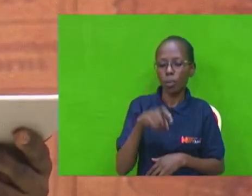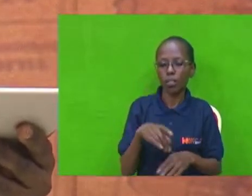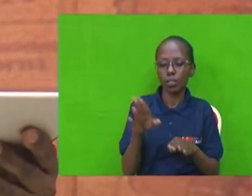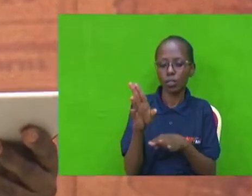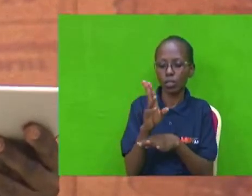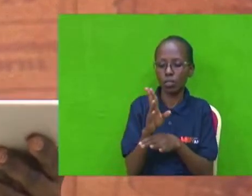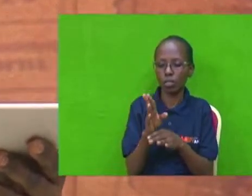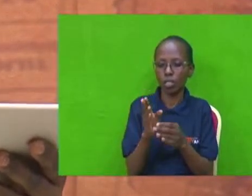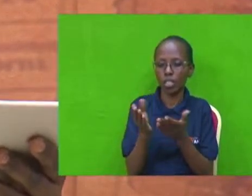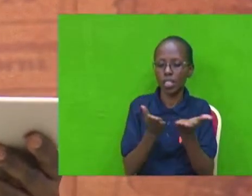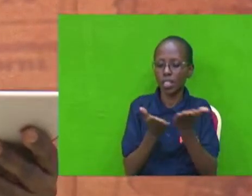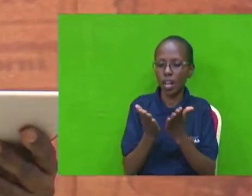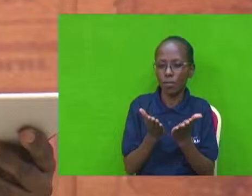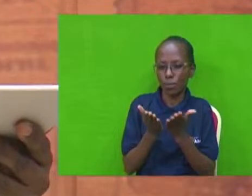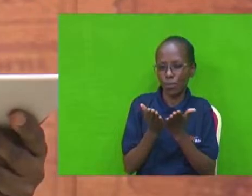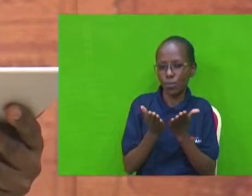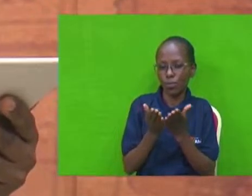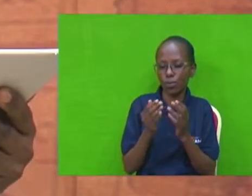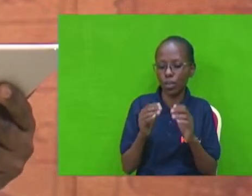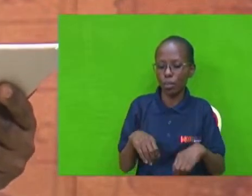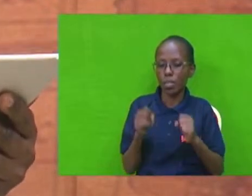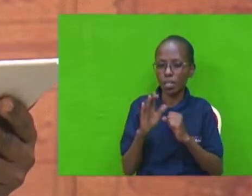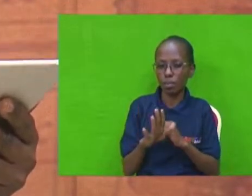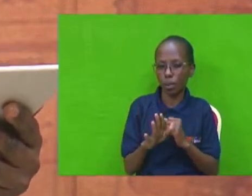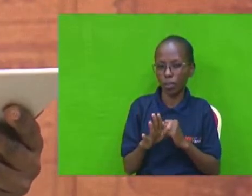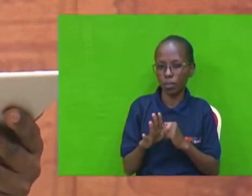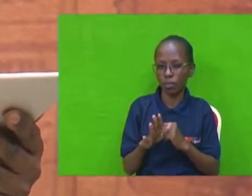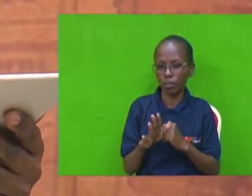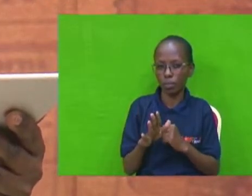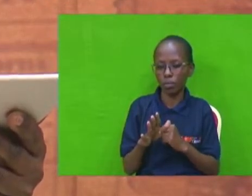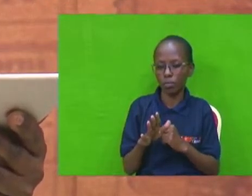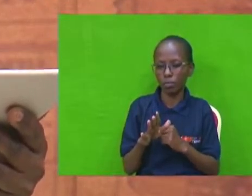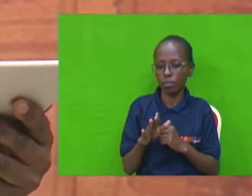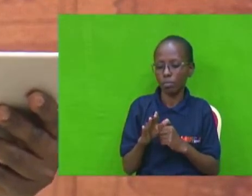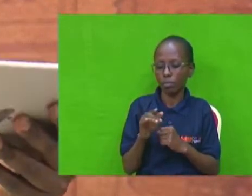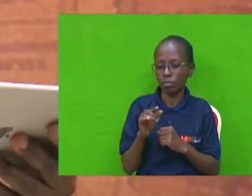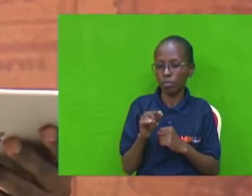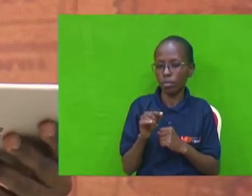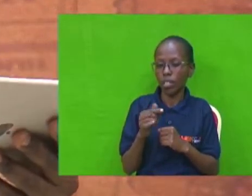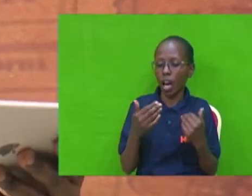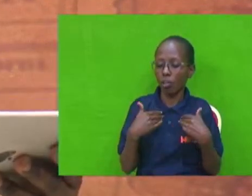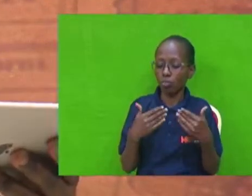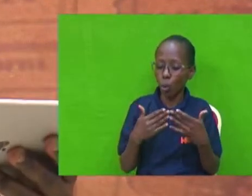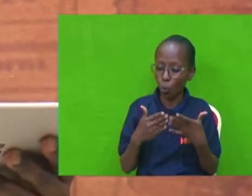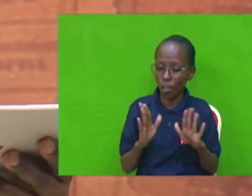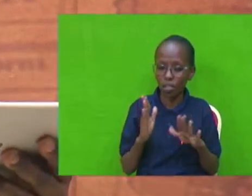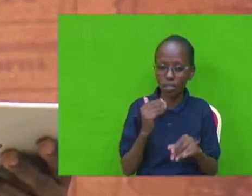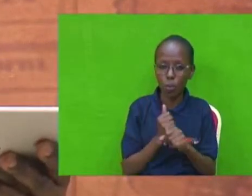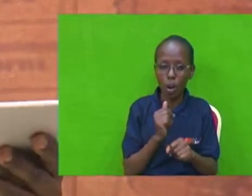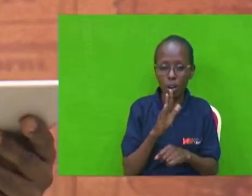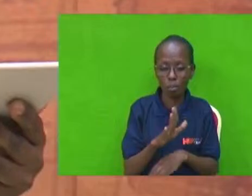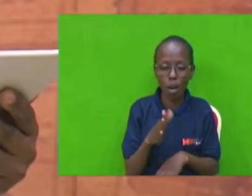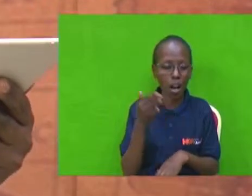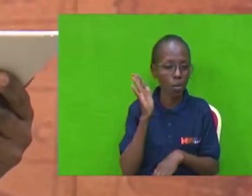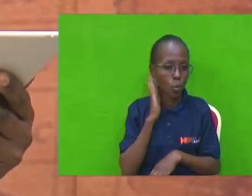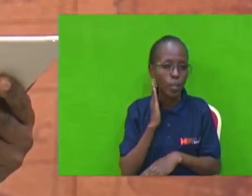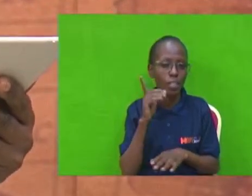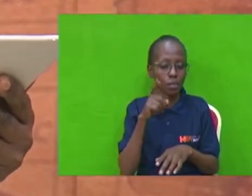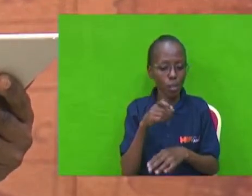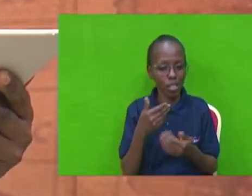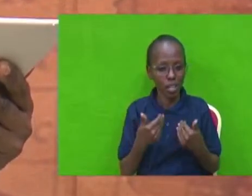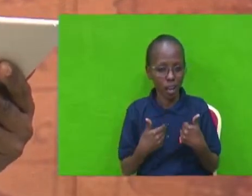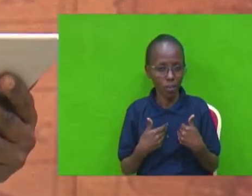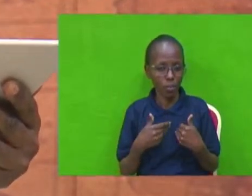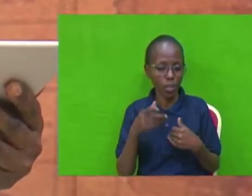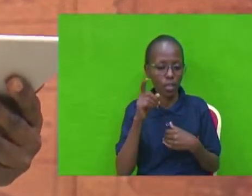lazima atumikie bwana wake kikamilifu. Anatakana akue na uwazi wa kazi yake na utiifu. Alafu